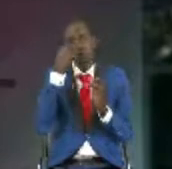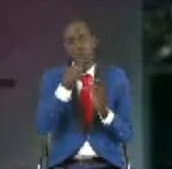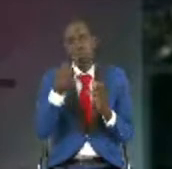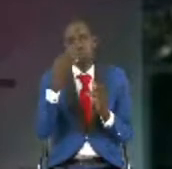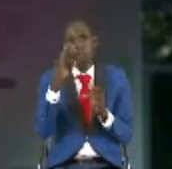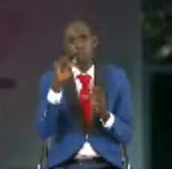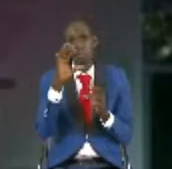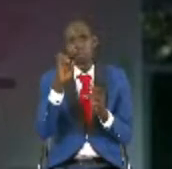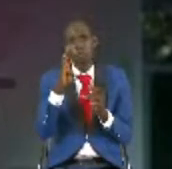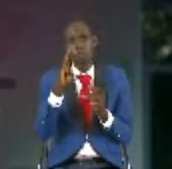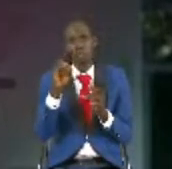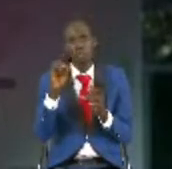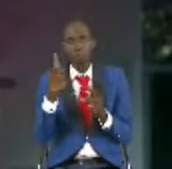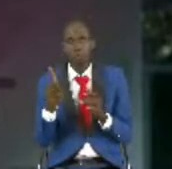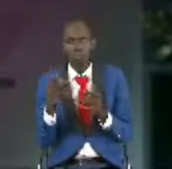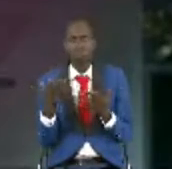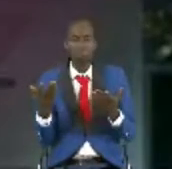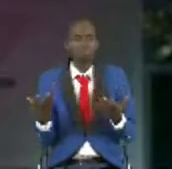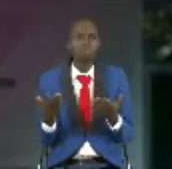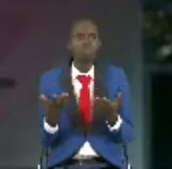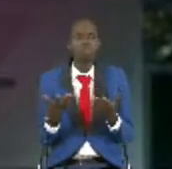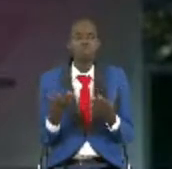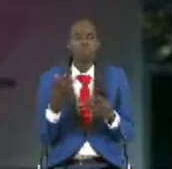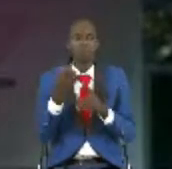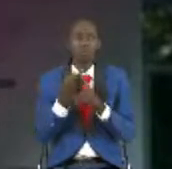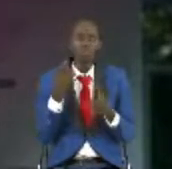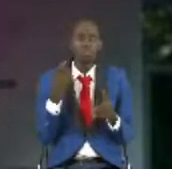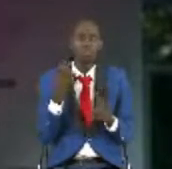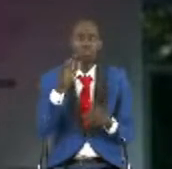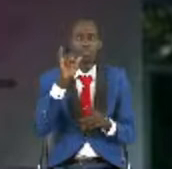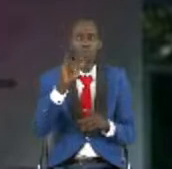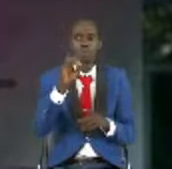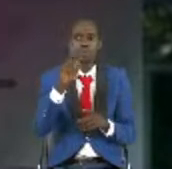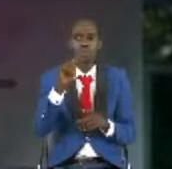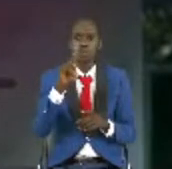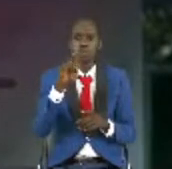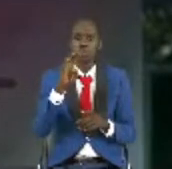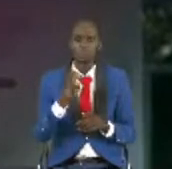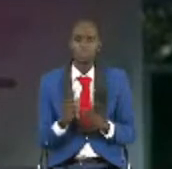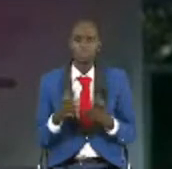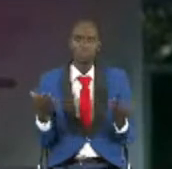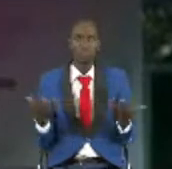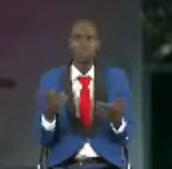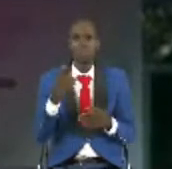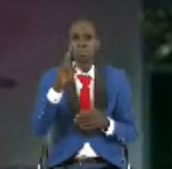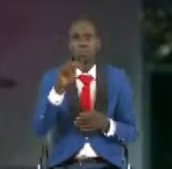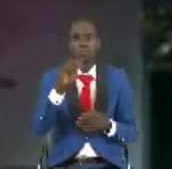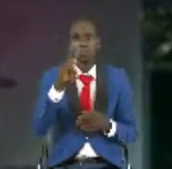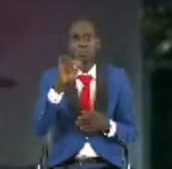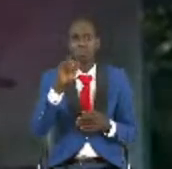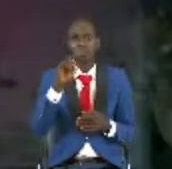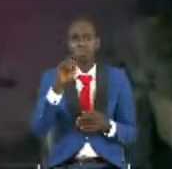Ceux qui ont levé les mains et qui n'ont pas encore reçu de formulaire, gardez vos mains levées pour qu'on puisse